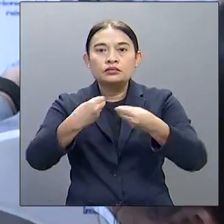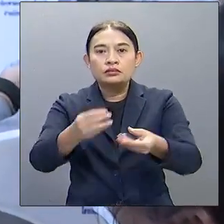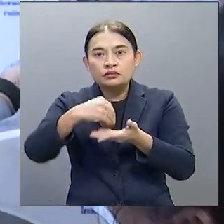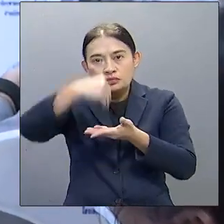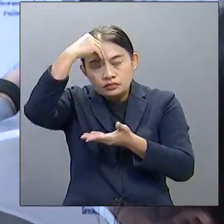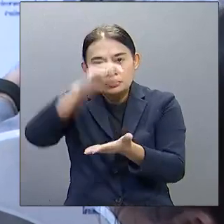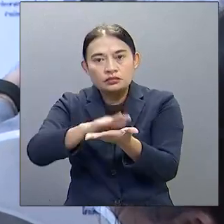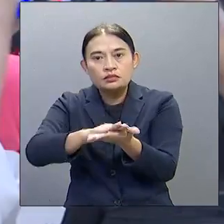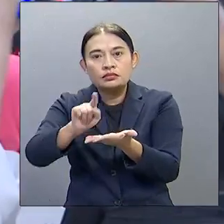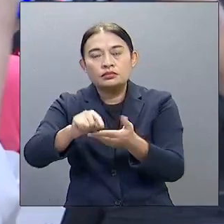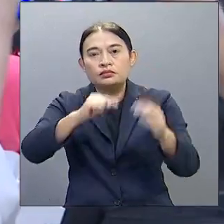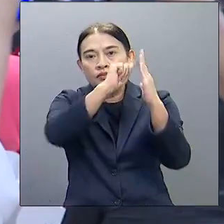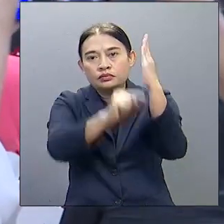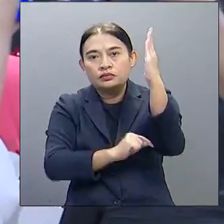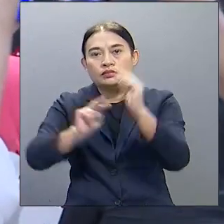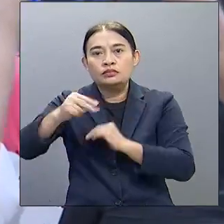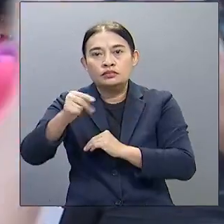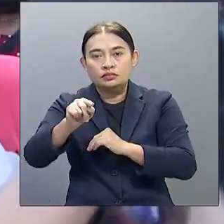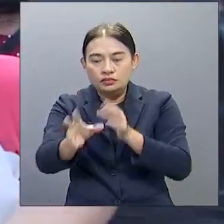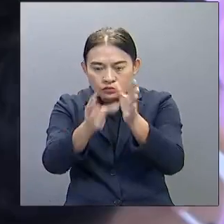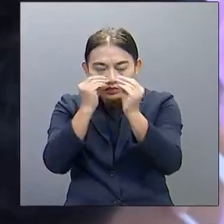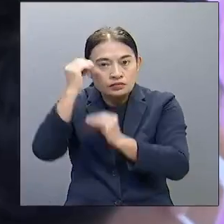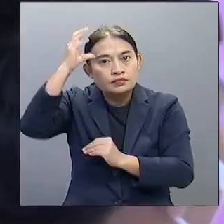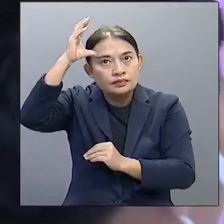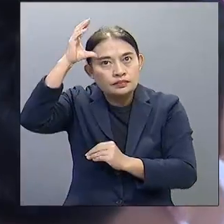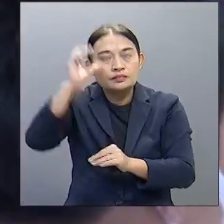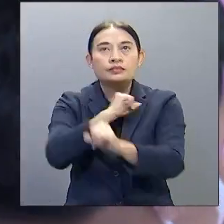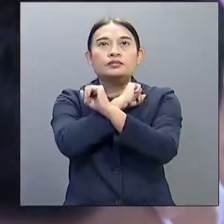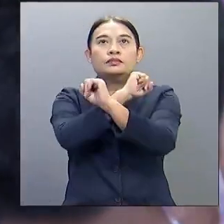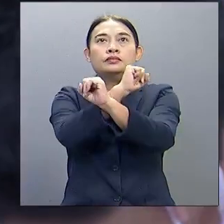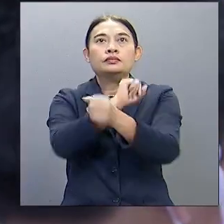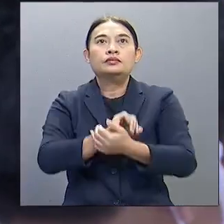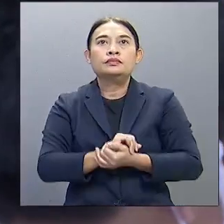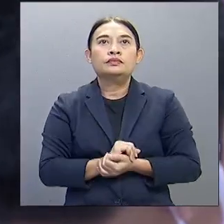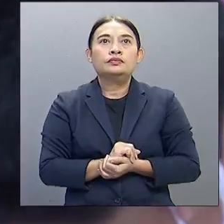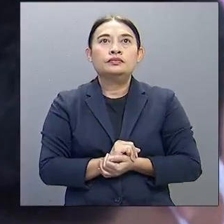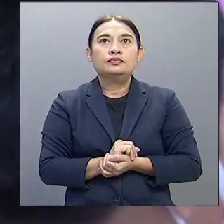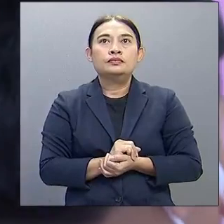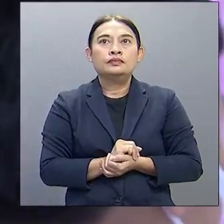ทศกว่า 20,000 แห่งใช้เป็นความรู้สำหรับการป้องกันตัวด้วยค่ะ